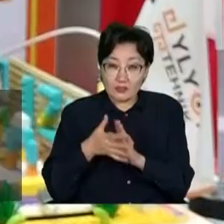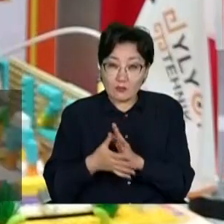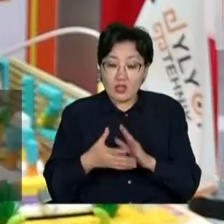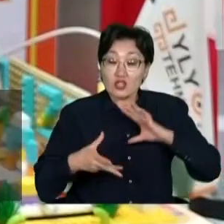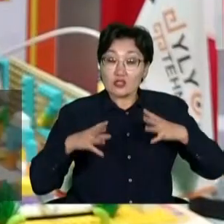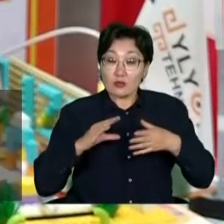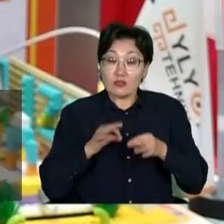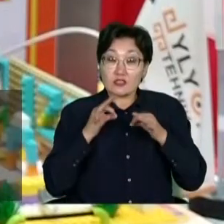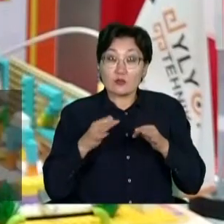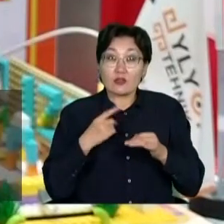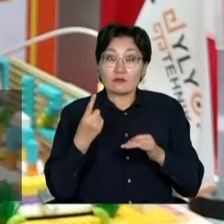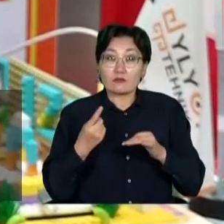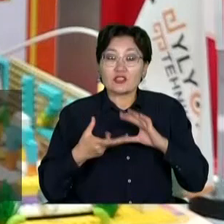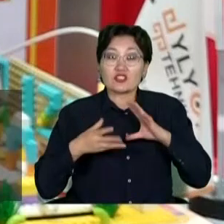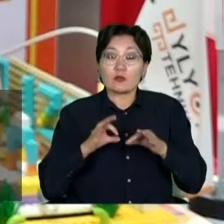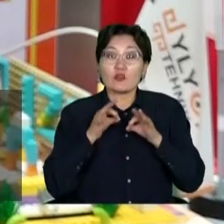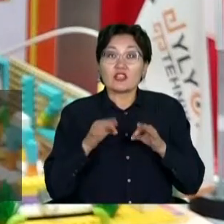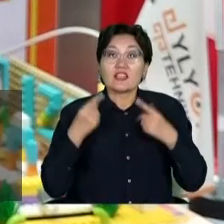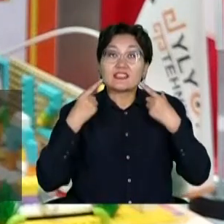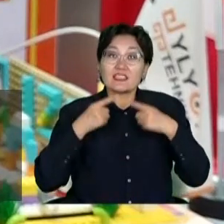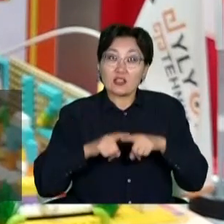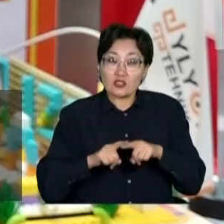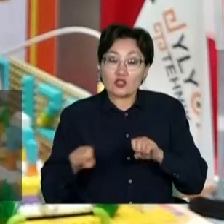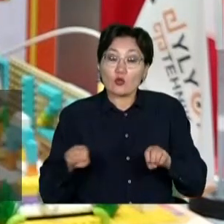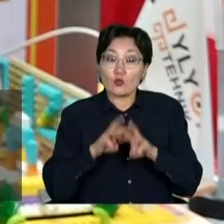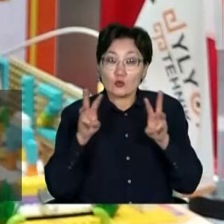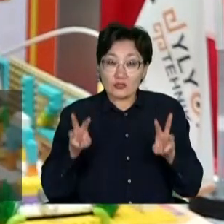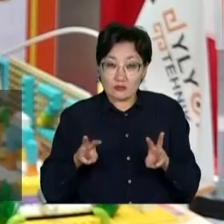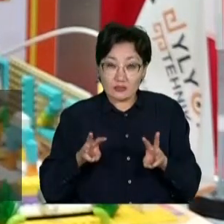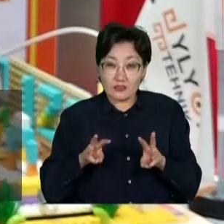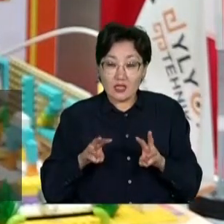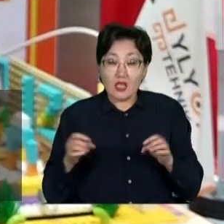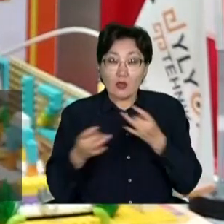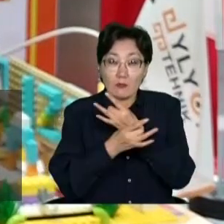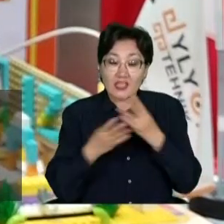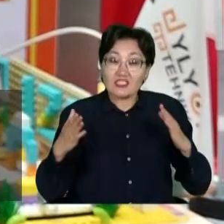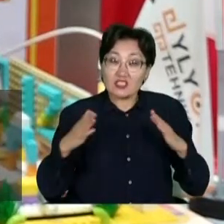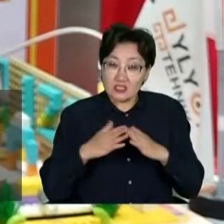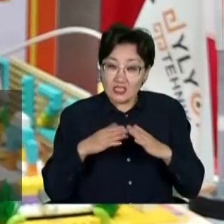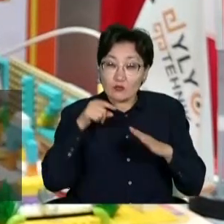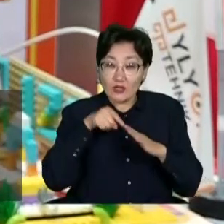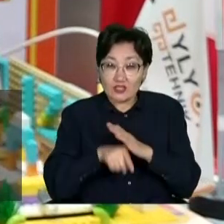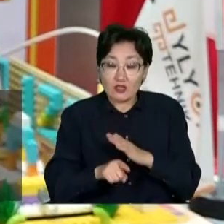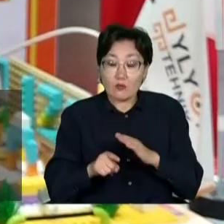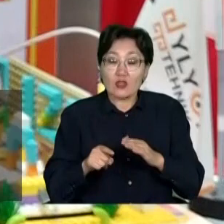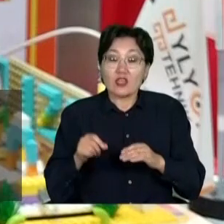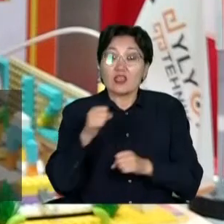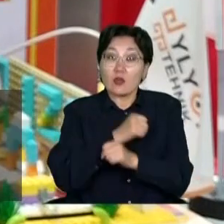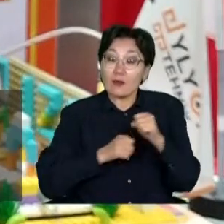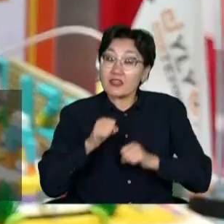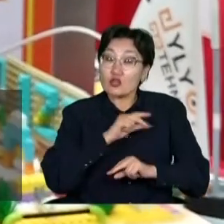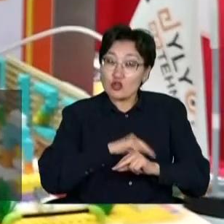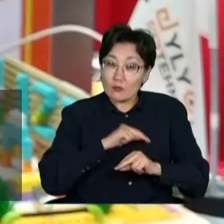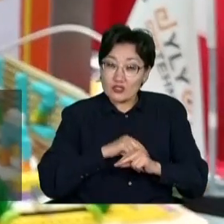Былайша айтқанда, бір сөзбен айтқанда, технологиямен қамтамасыз етілген мәдениет үйі. Оның ішінде мотормен жұмыс